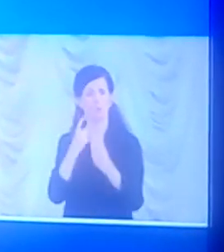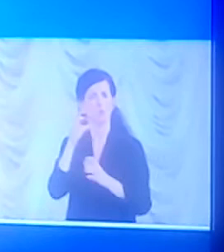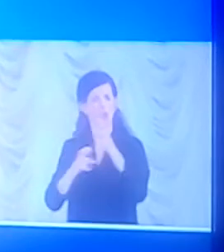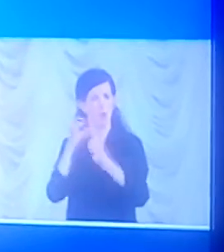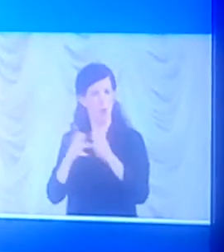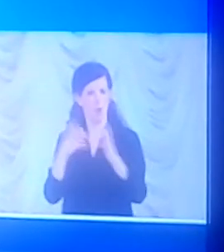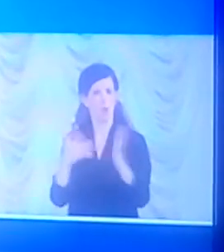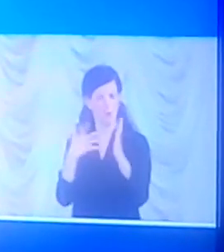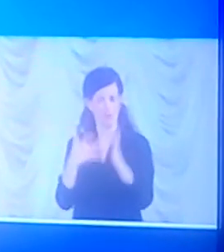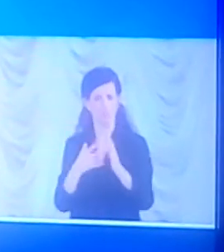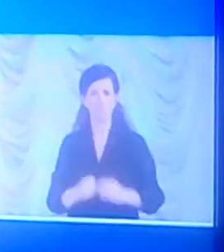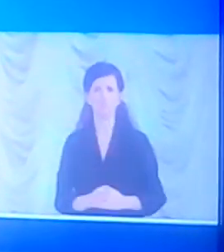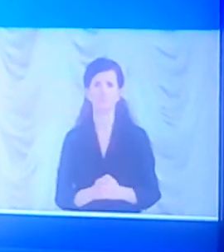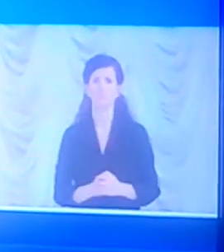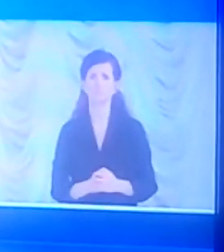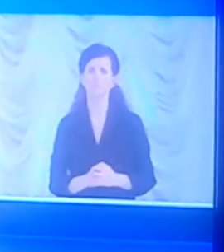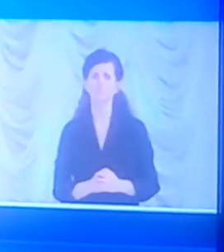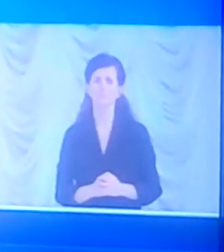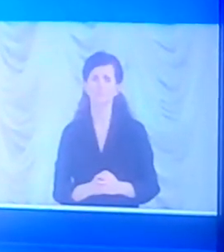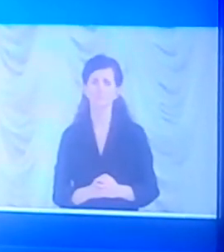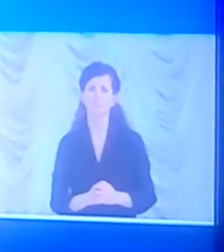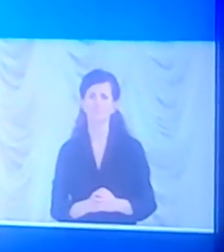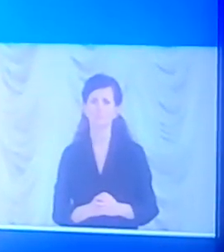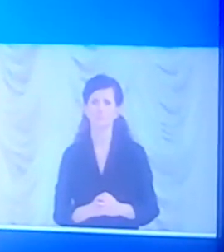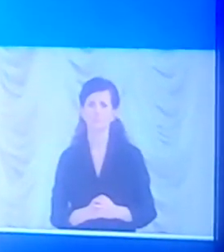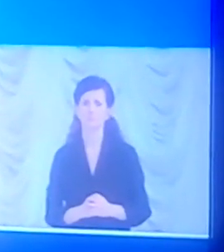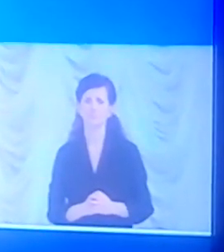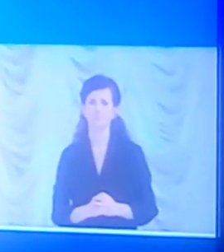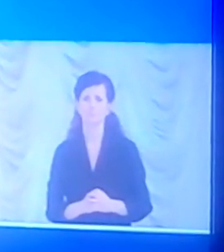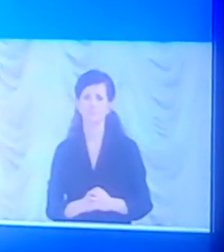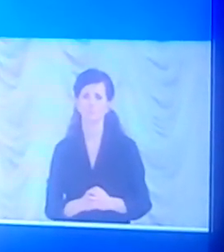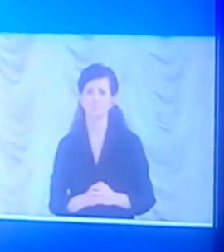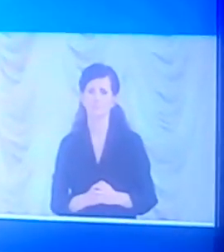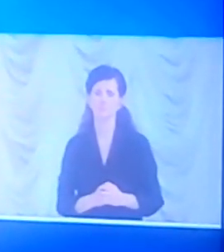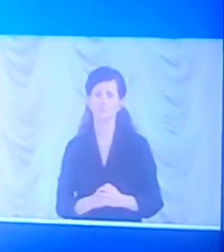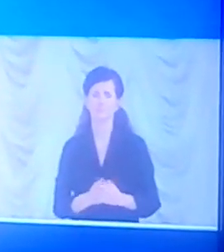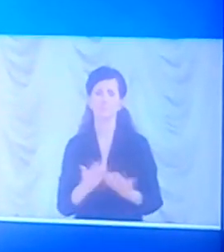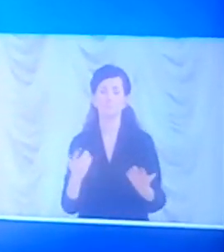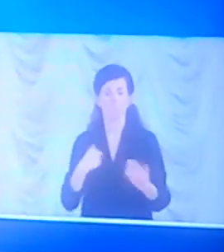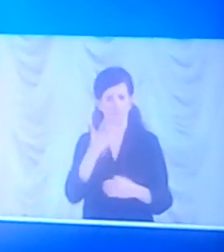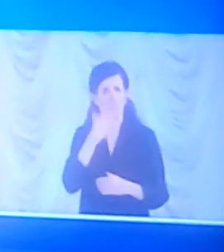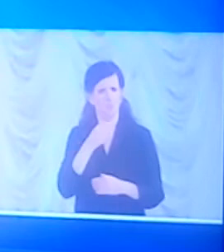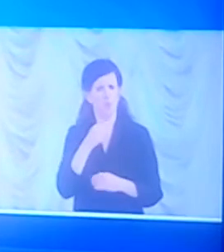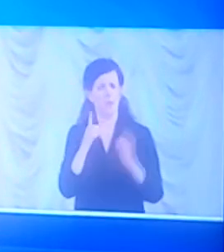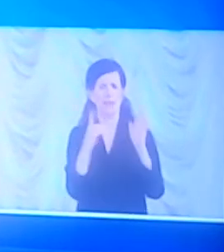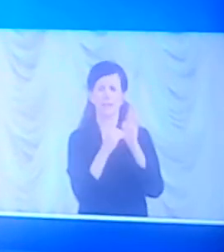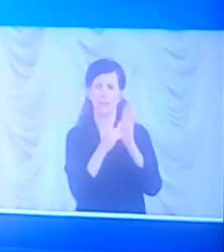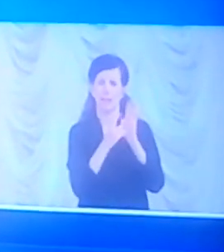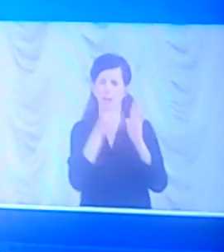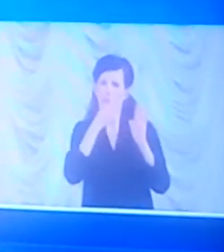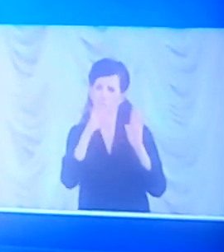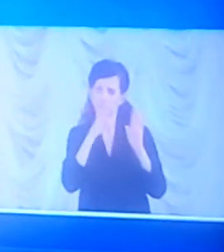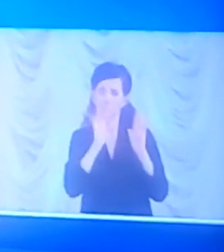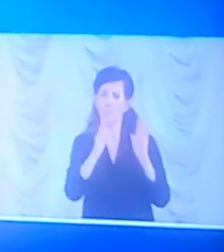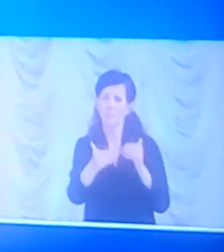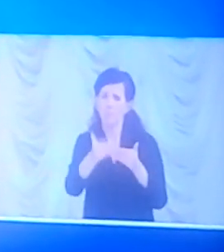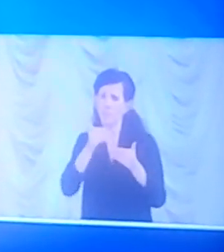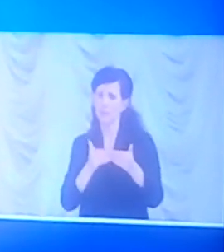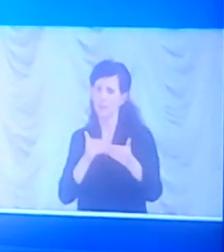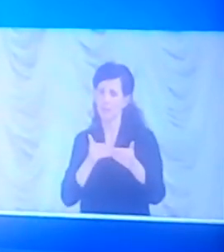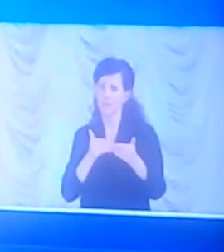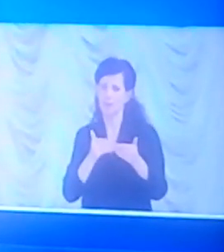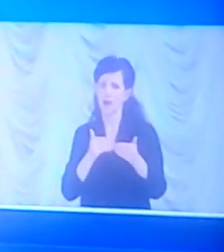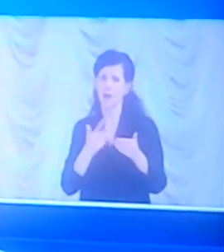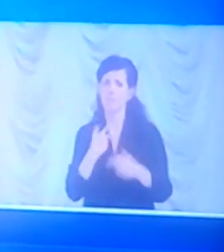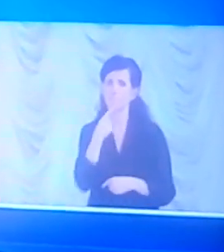Prima di passare a illustrare poi i contenuti del decreto, voglio anche dirvi che noi stiamo